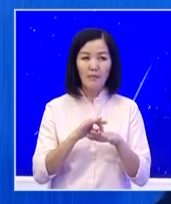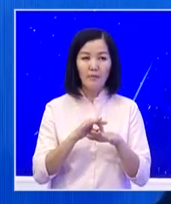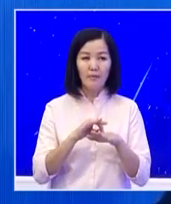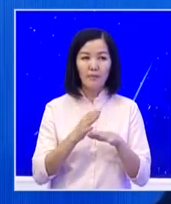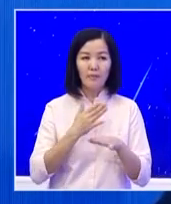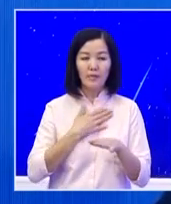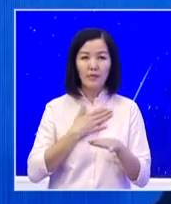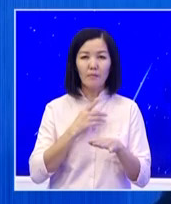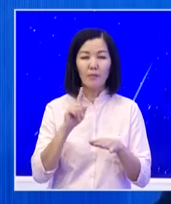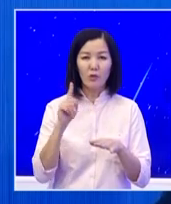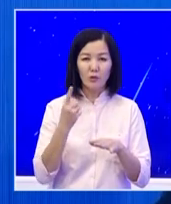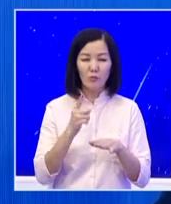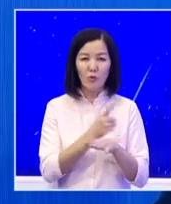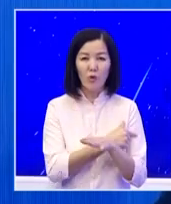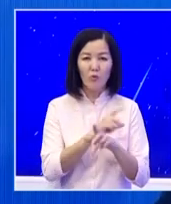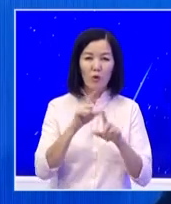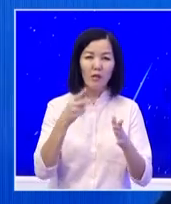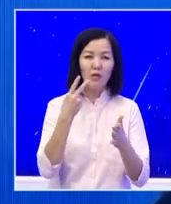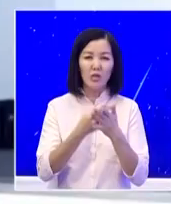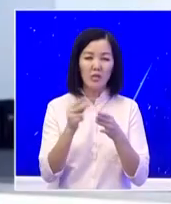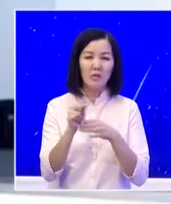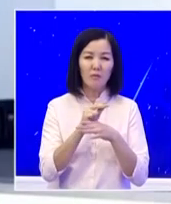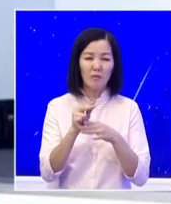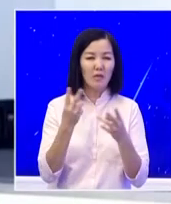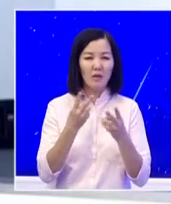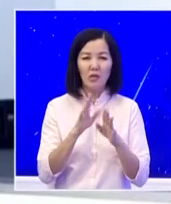немнеге ауруханаларды ұстайды.